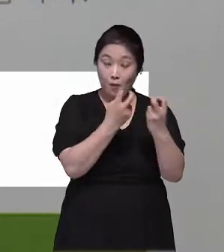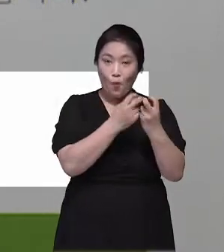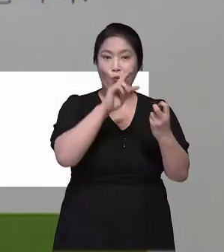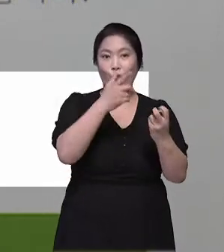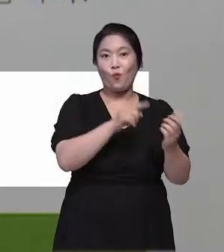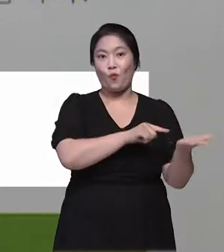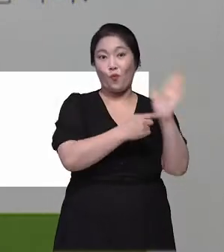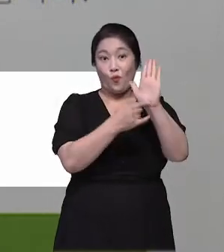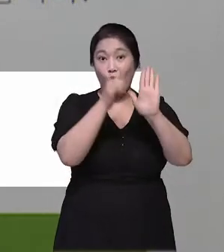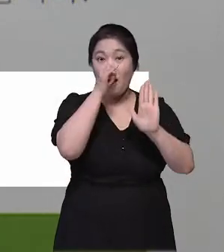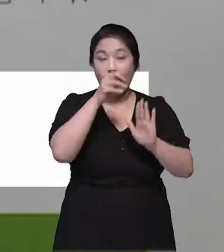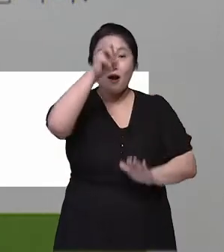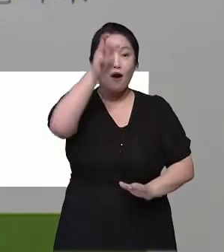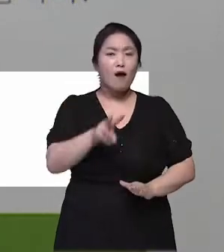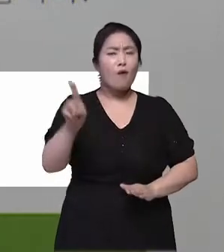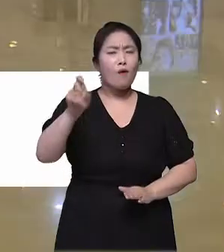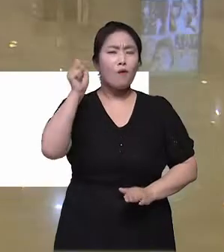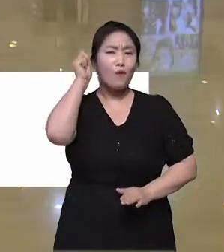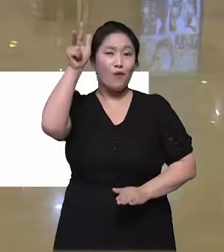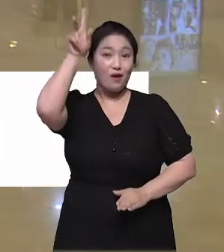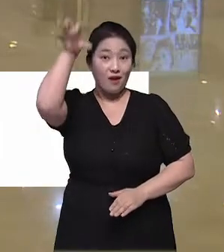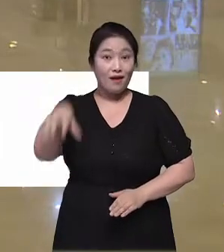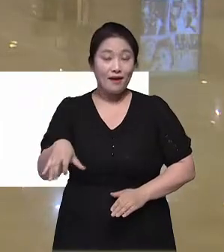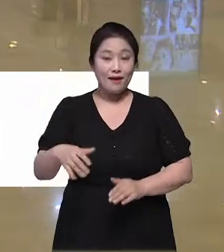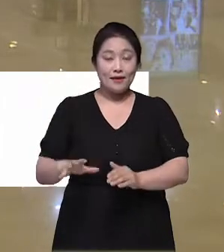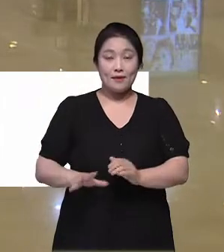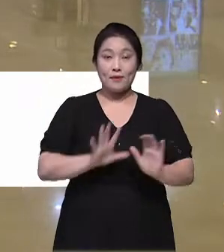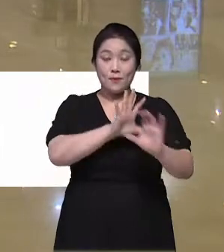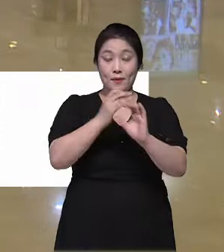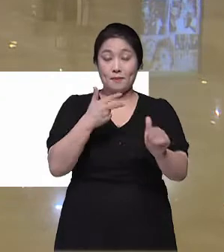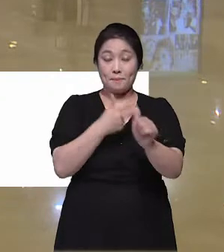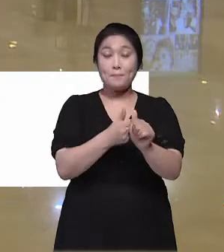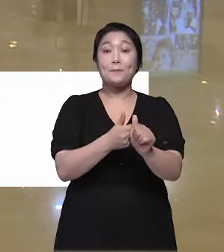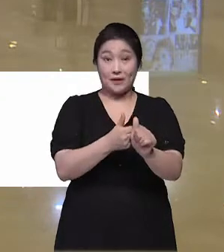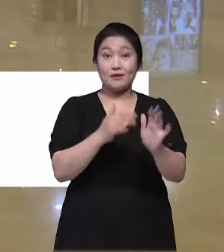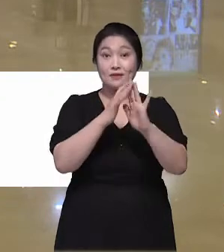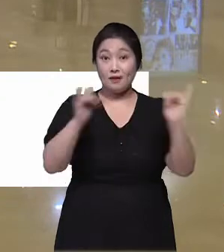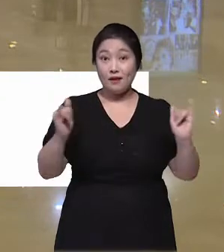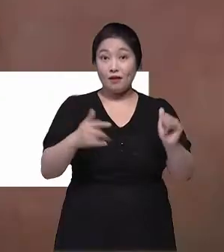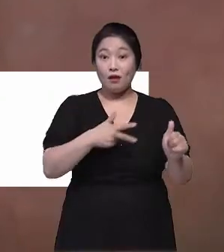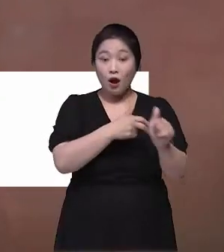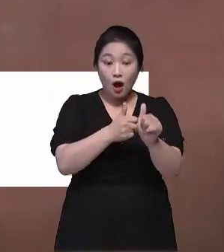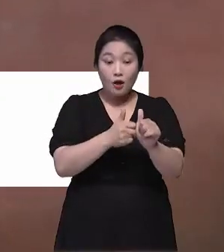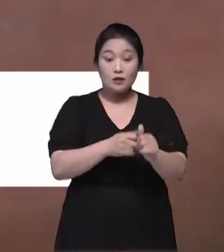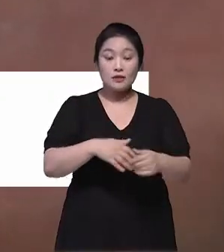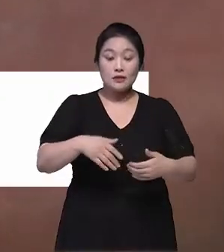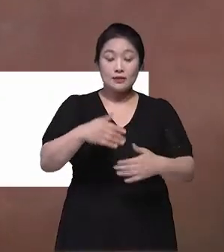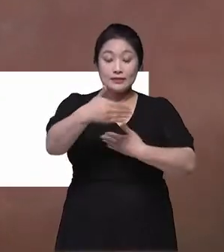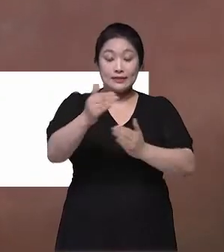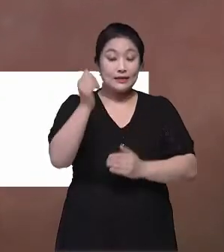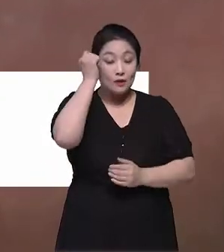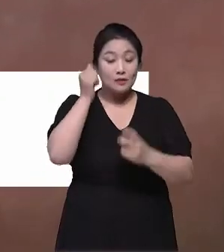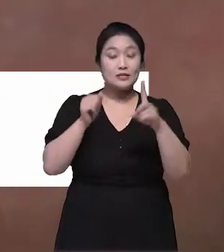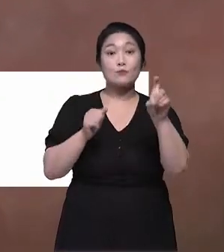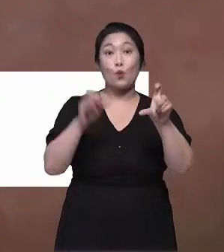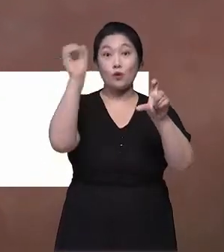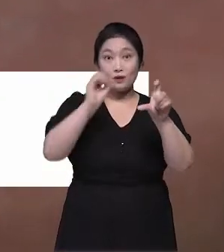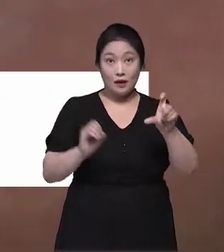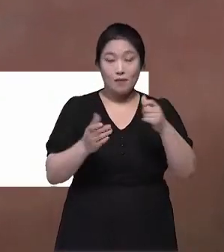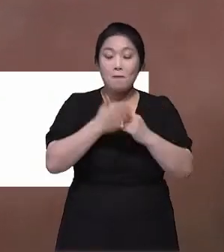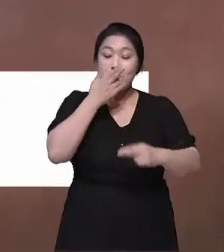활발합니다. 광주의 한 호텔은 백신 접종자에게 객실료의 15%,